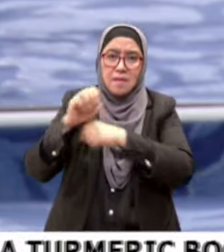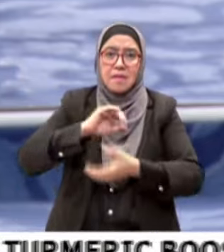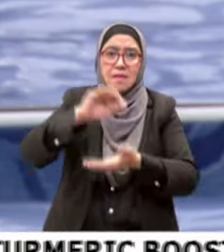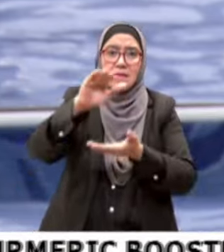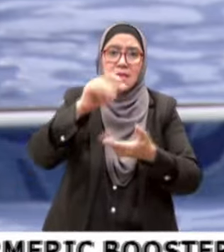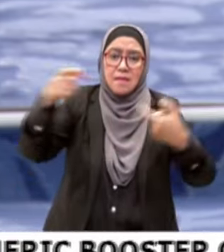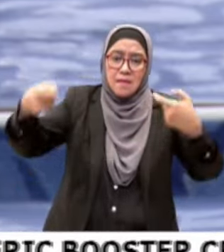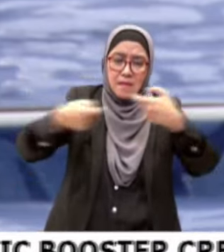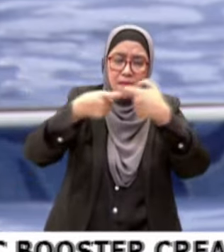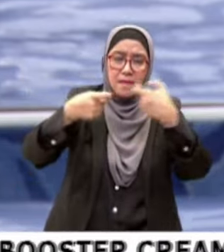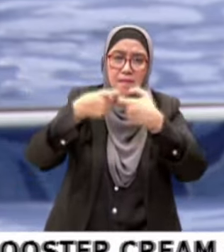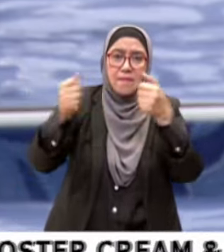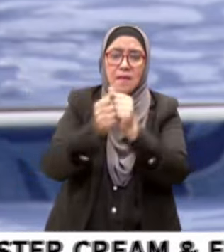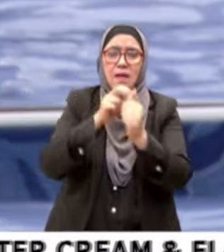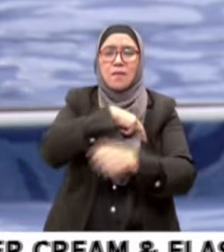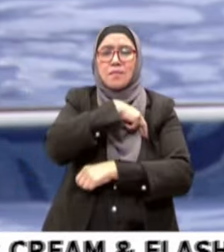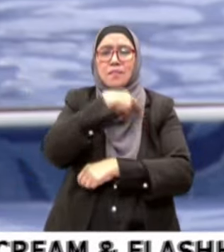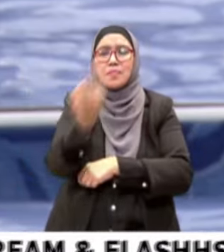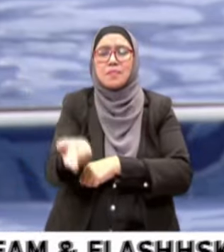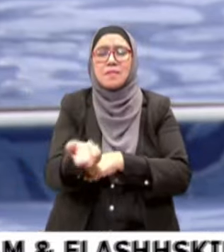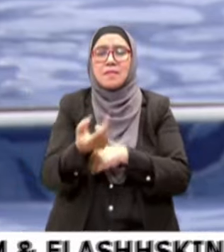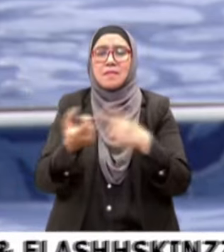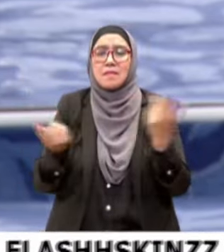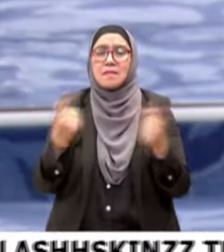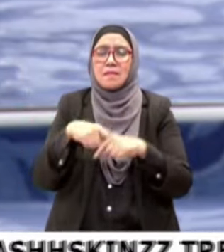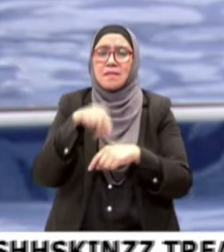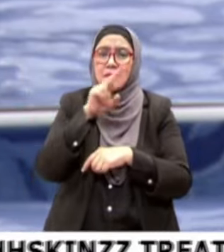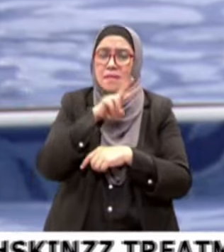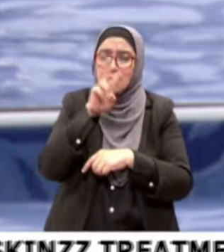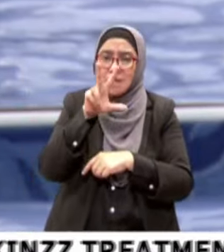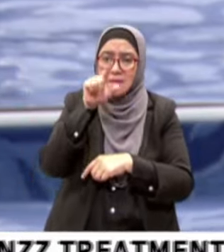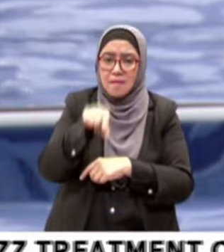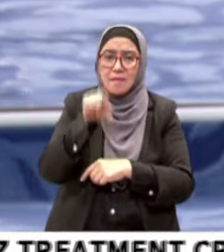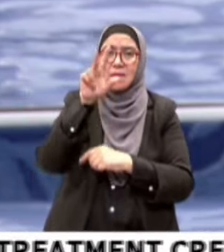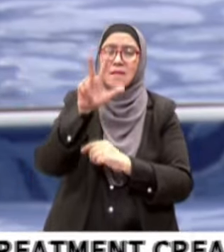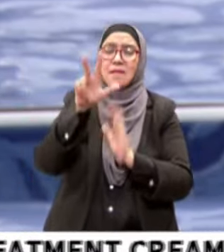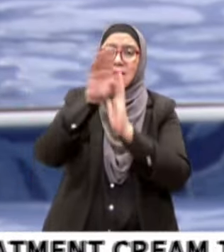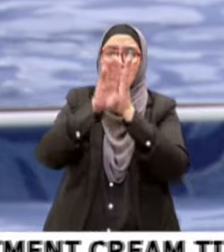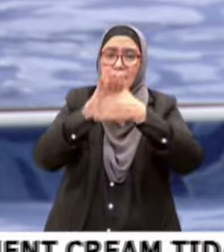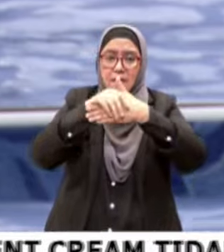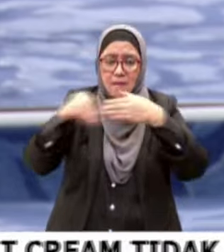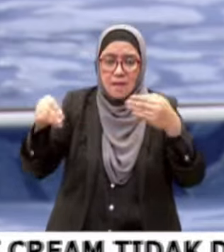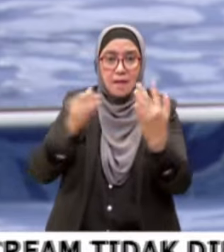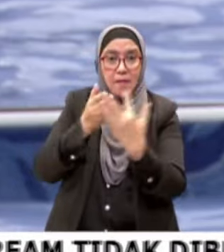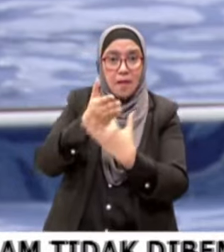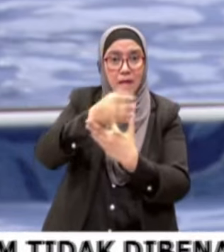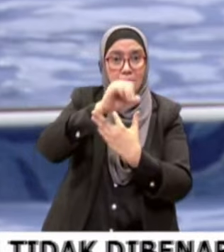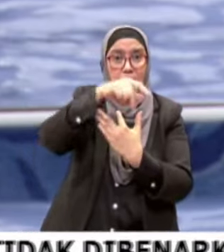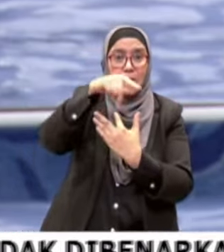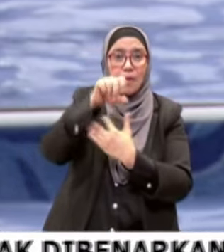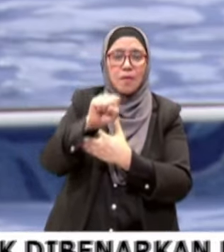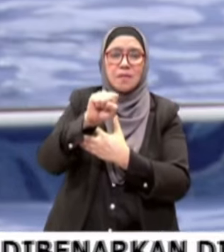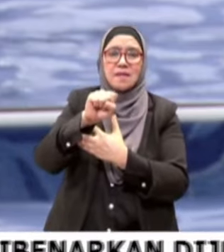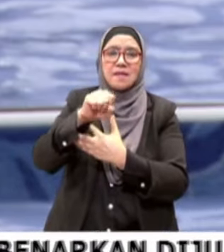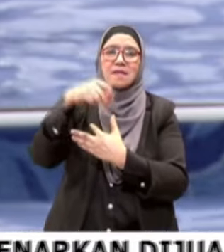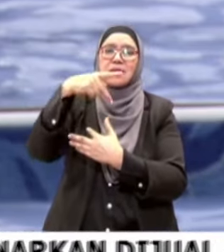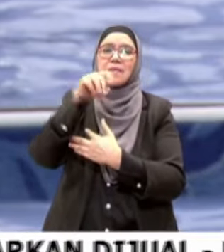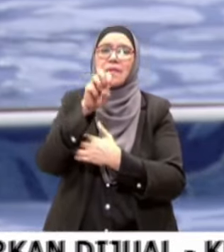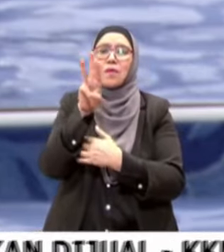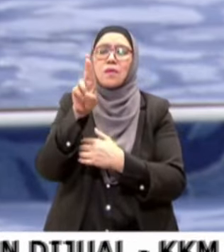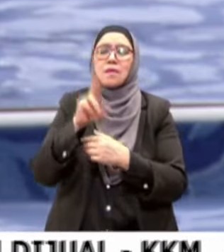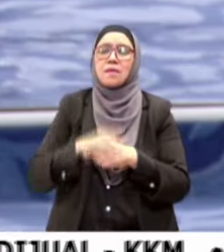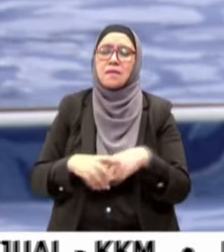billio Ringgit dari tempo 2018 sehingga 2021 melalui power ketiga umpamanya